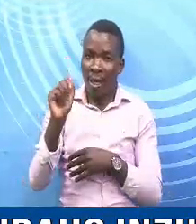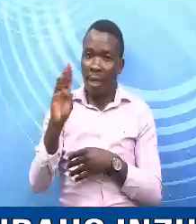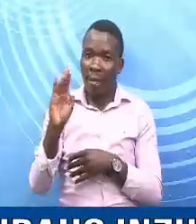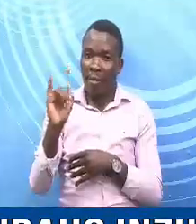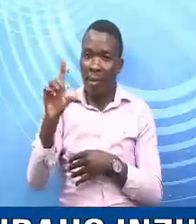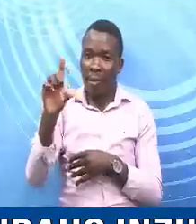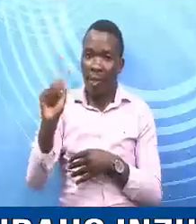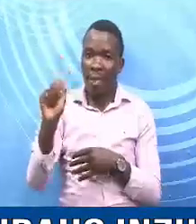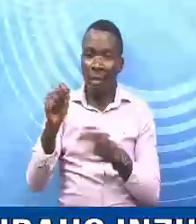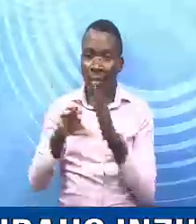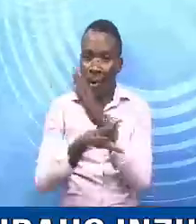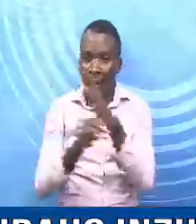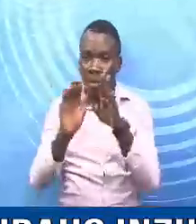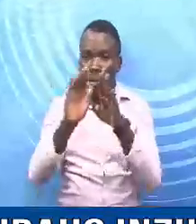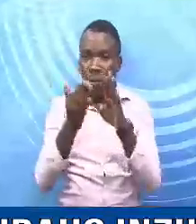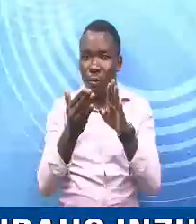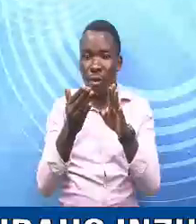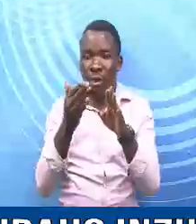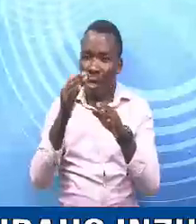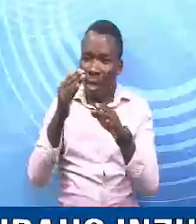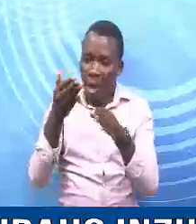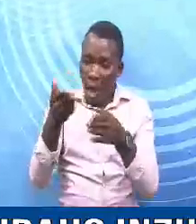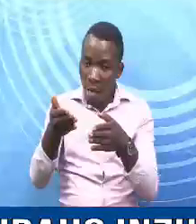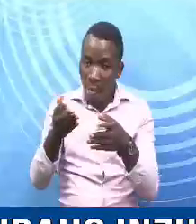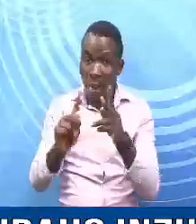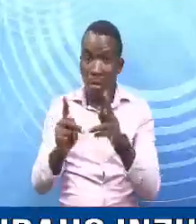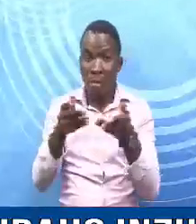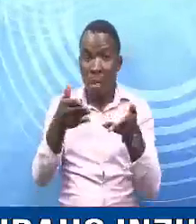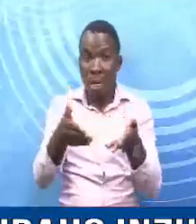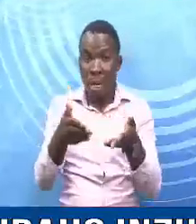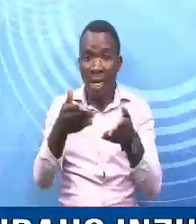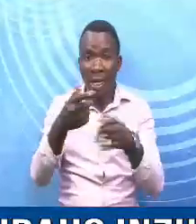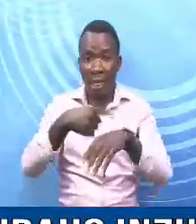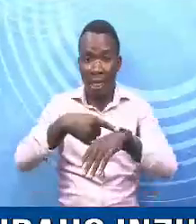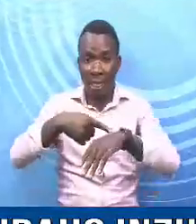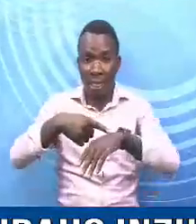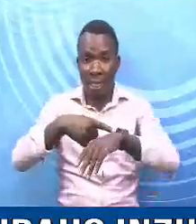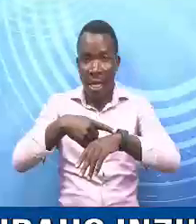bamutwaye urugi. Aba ntago bari bahari nko mu masaha 8